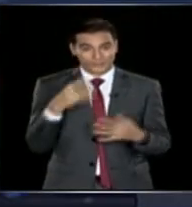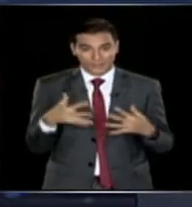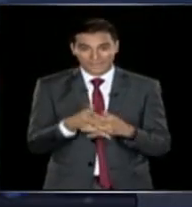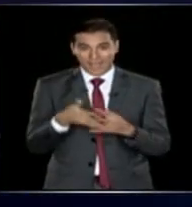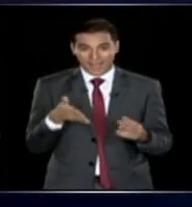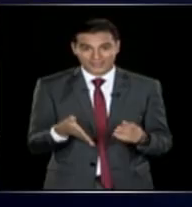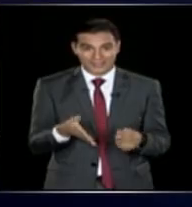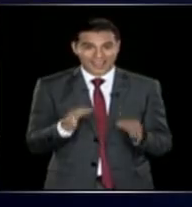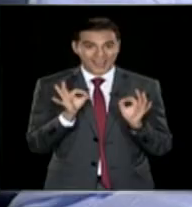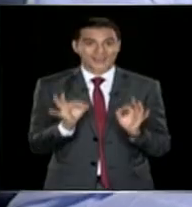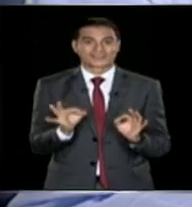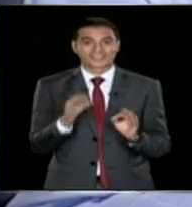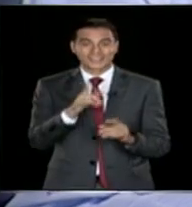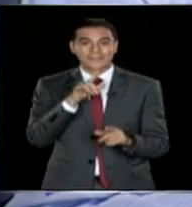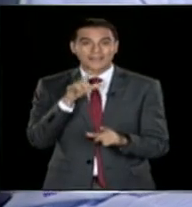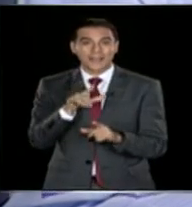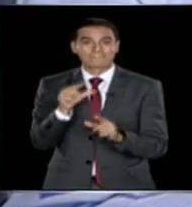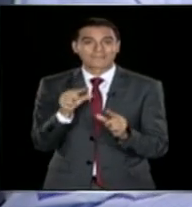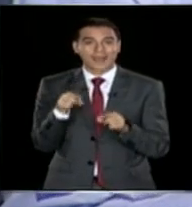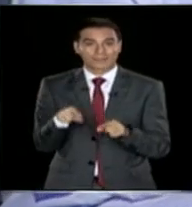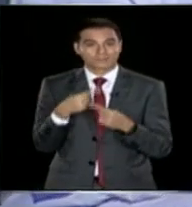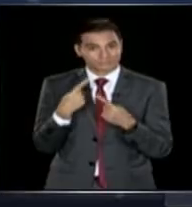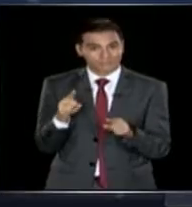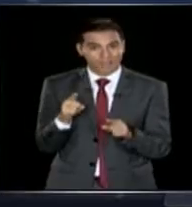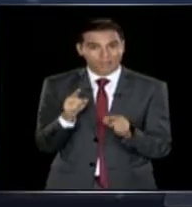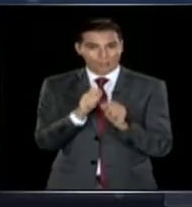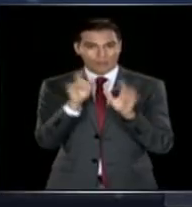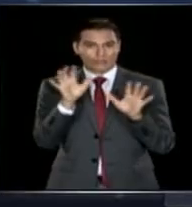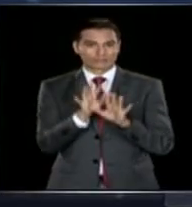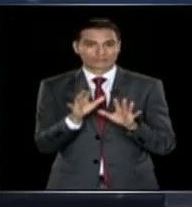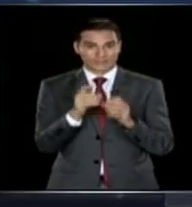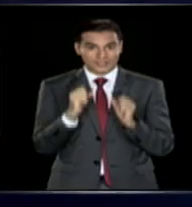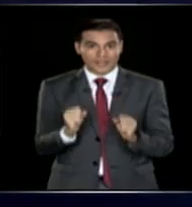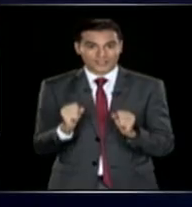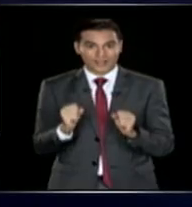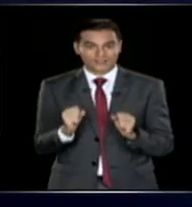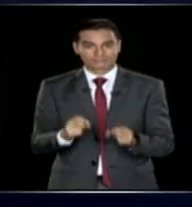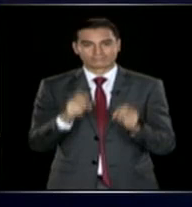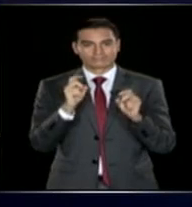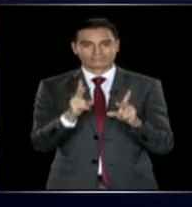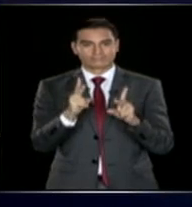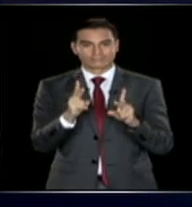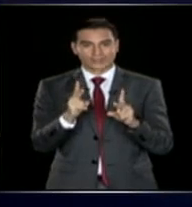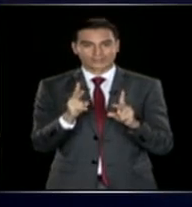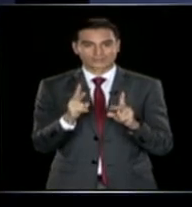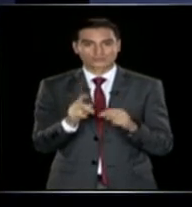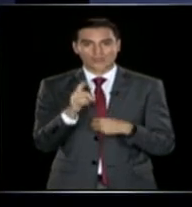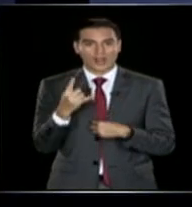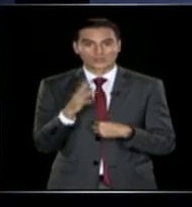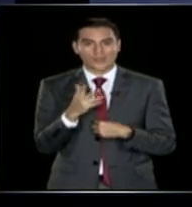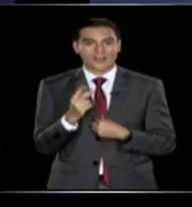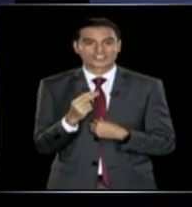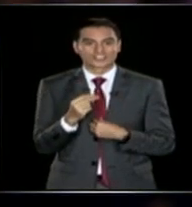قوي؟ انت بتحب البرنامج باين عليكي. ايوه. جاهزه؟ جاهزه. المغامرون، سؤال ب 10 نقط ولا ب 20